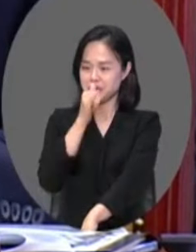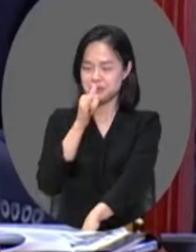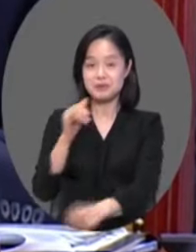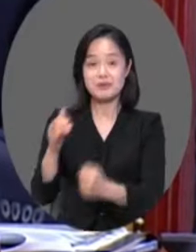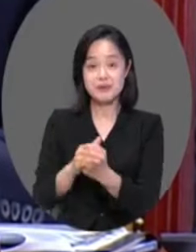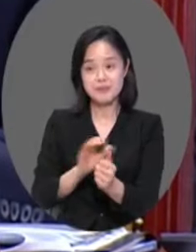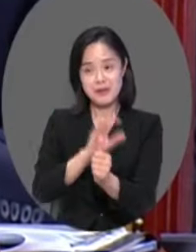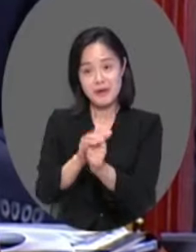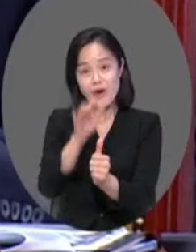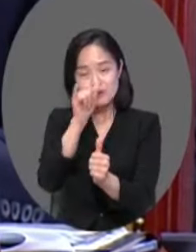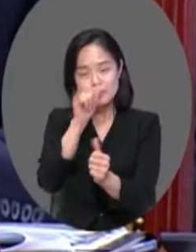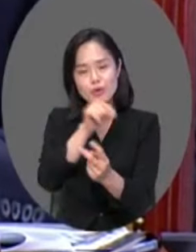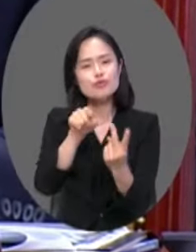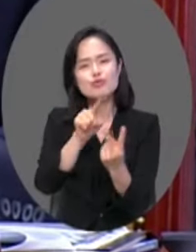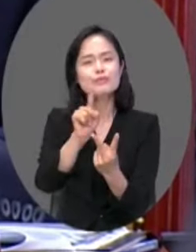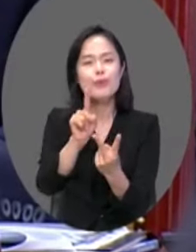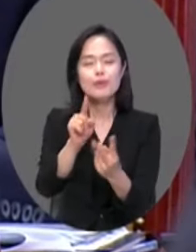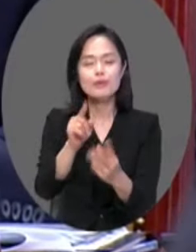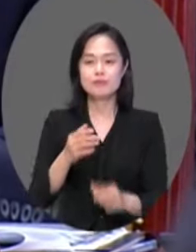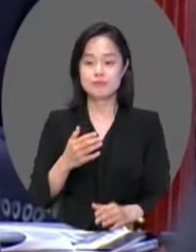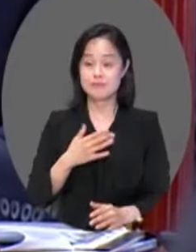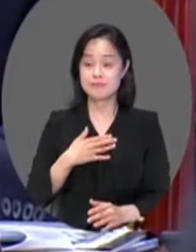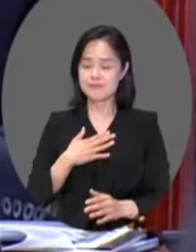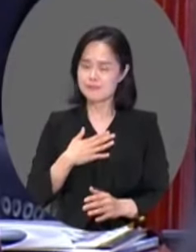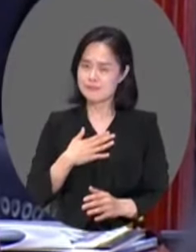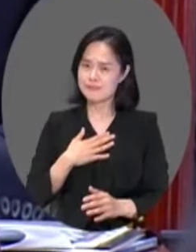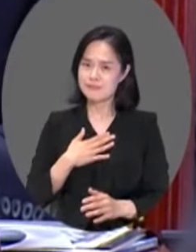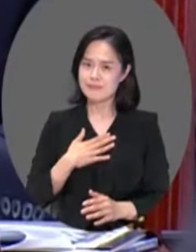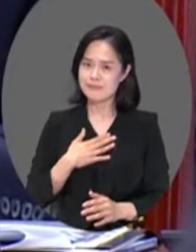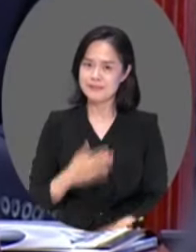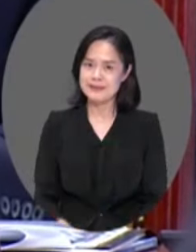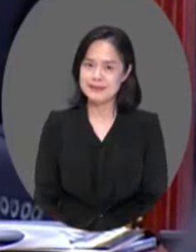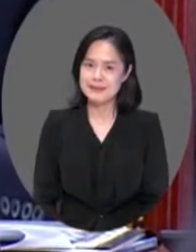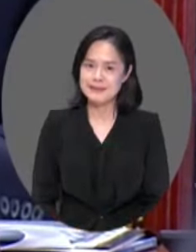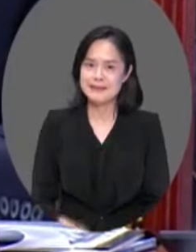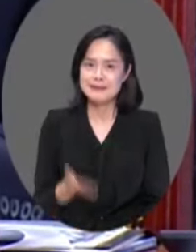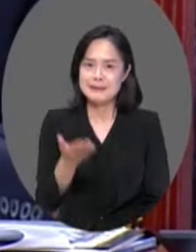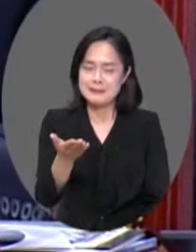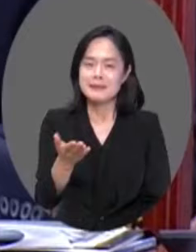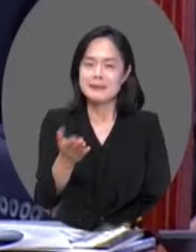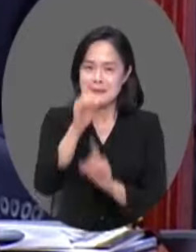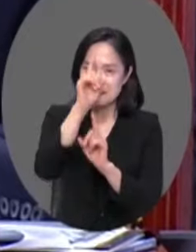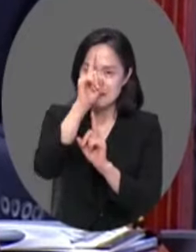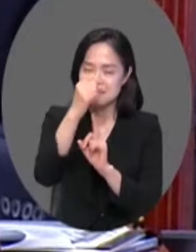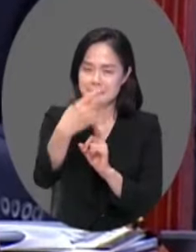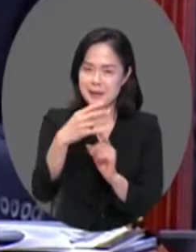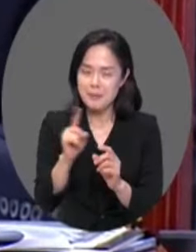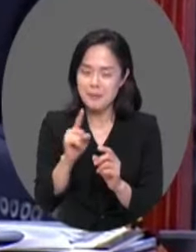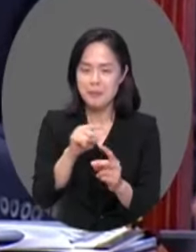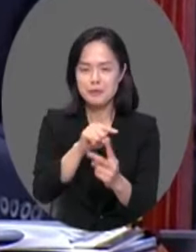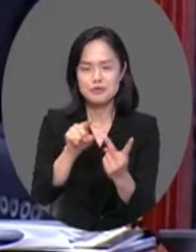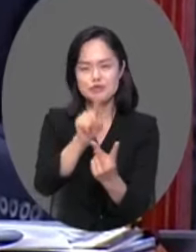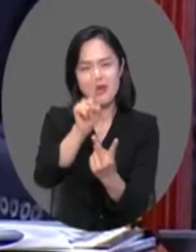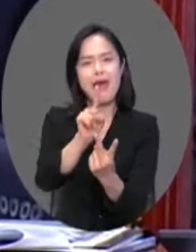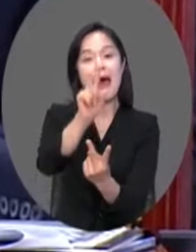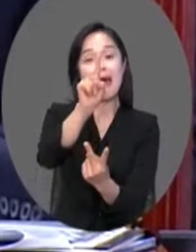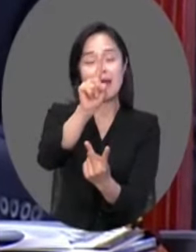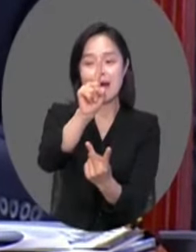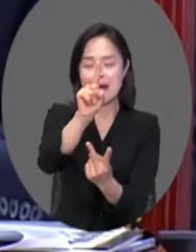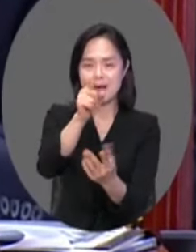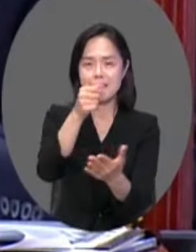저는 그 이준석 의원님의 그런 구분에 대해서 동의할 수 없고요. 예. 저는 적법한 절차와 규정에